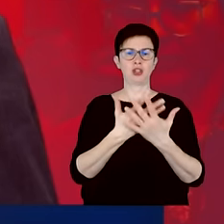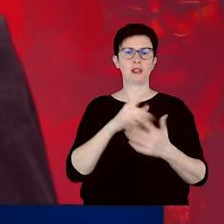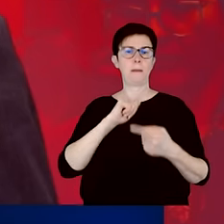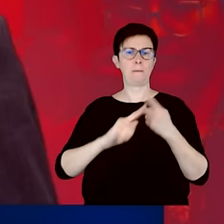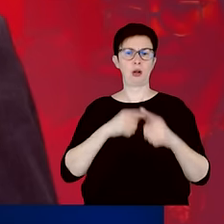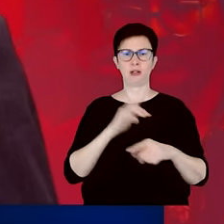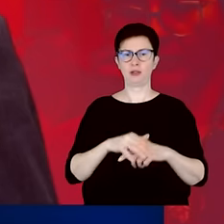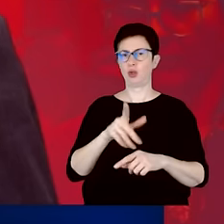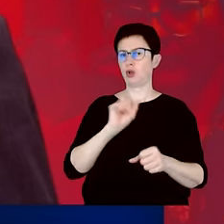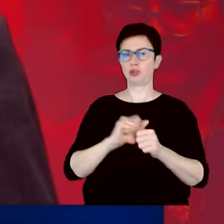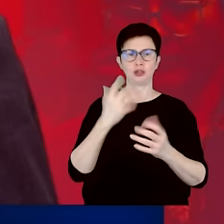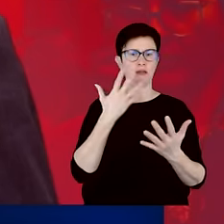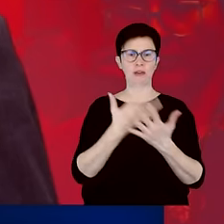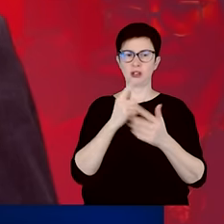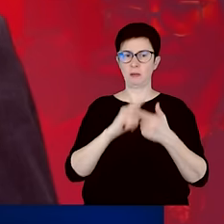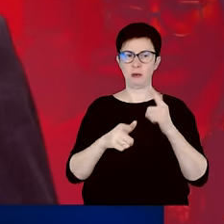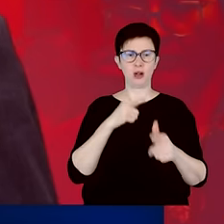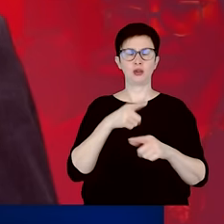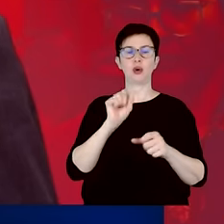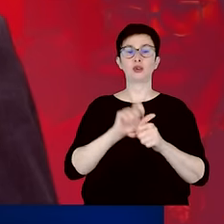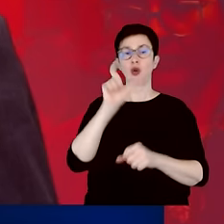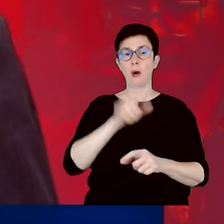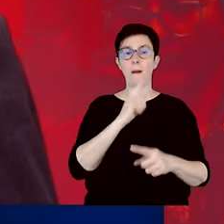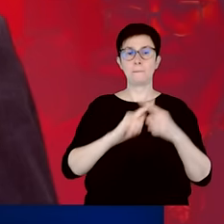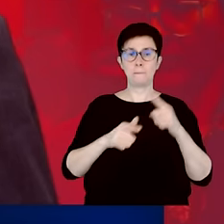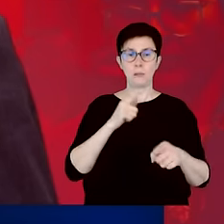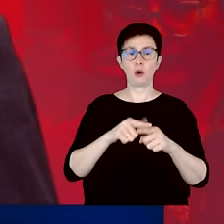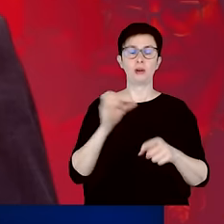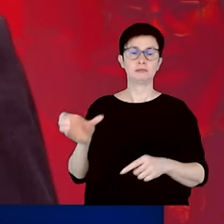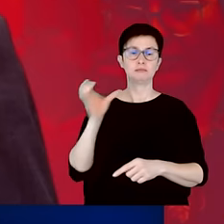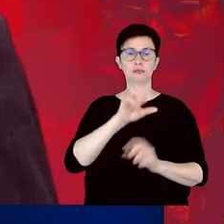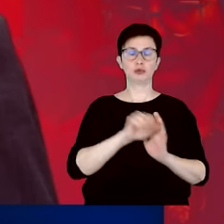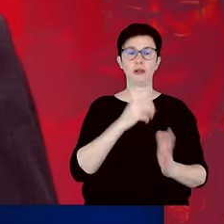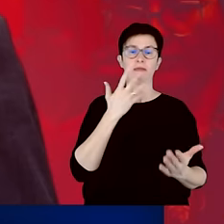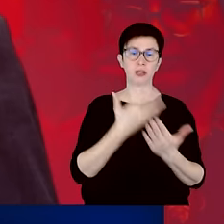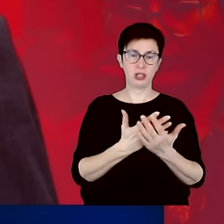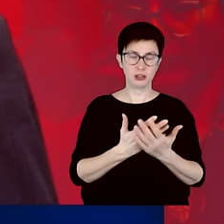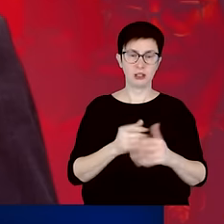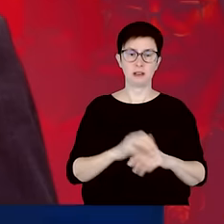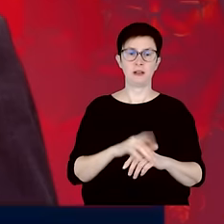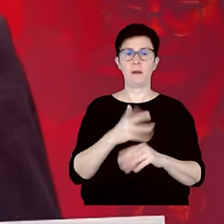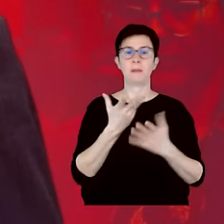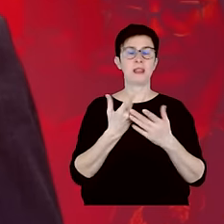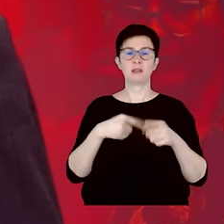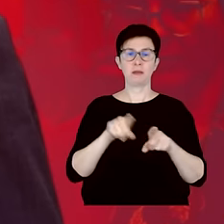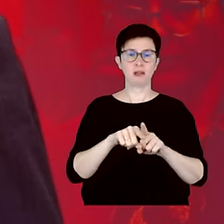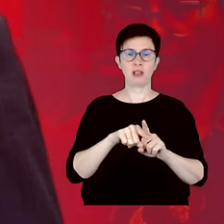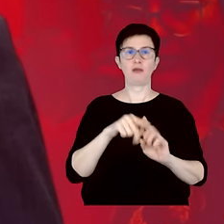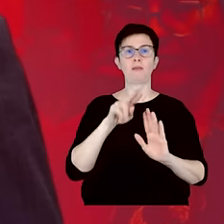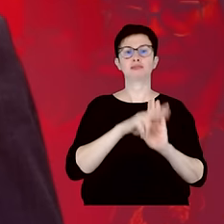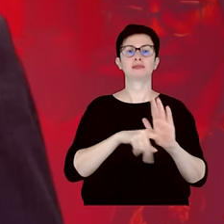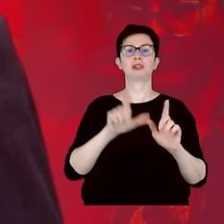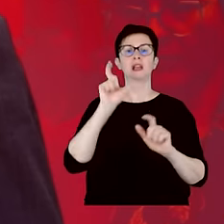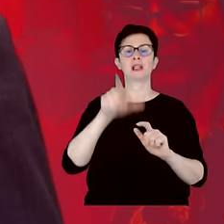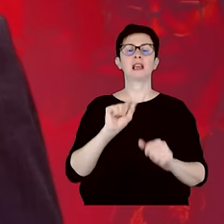tylko to są politycy, którzy zostali osadzeni w więzieniu. To po pierwsze, nie spełniają norm więźniów politycznych. Jaka jest